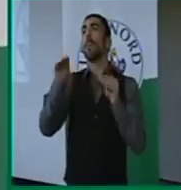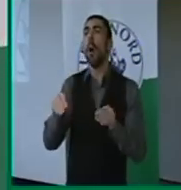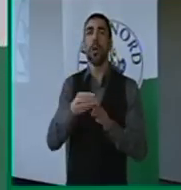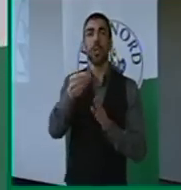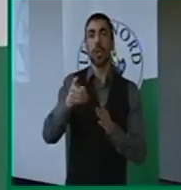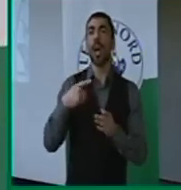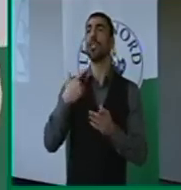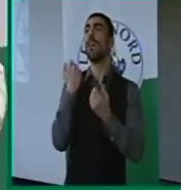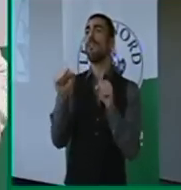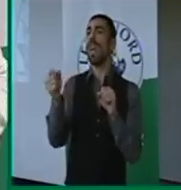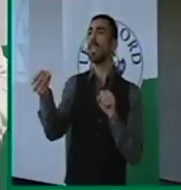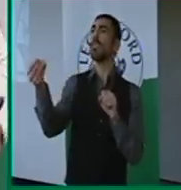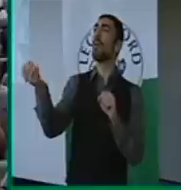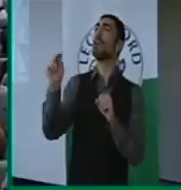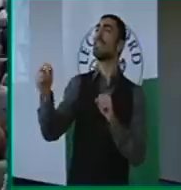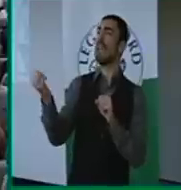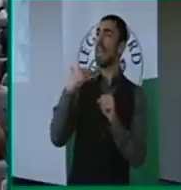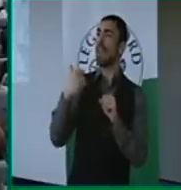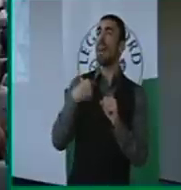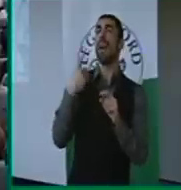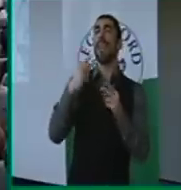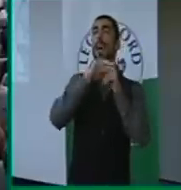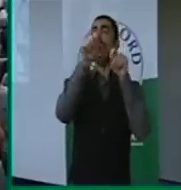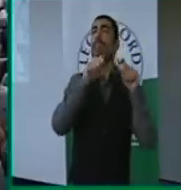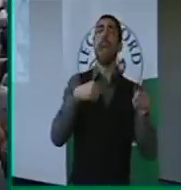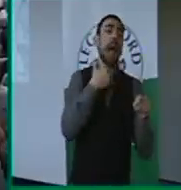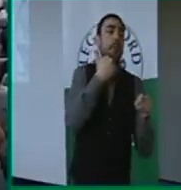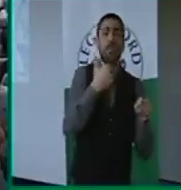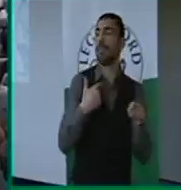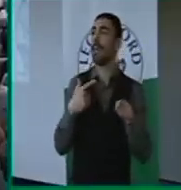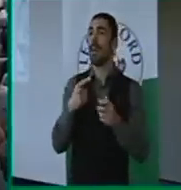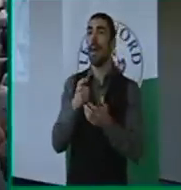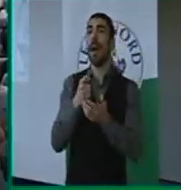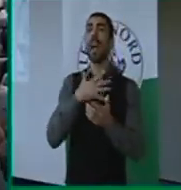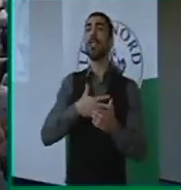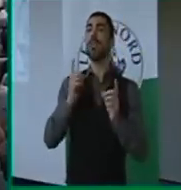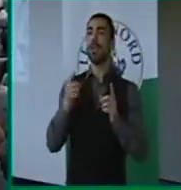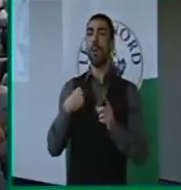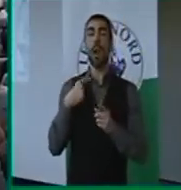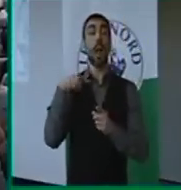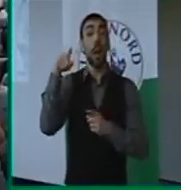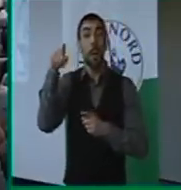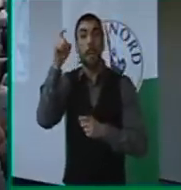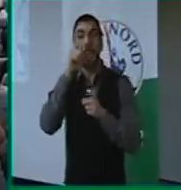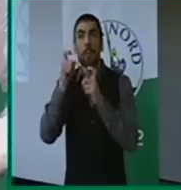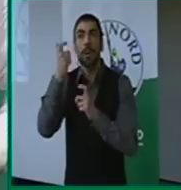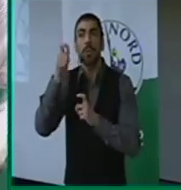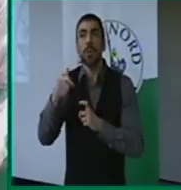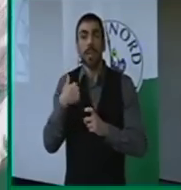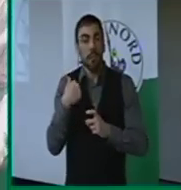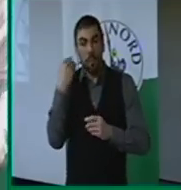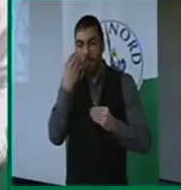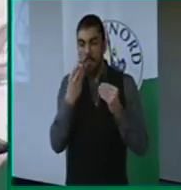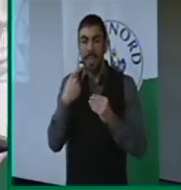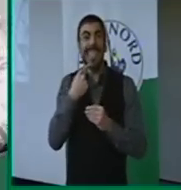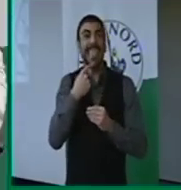su Facebook mi scrive la gente più impensata più lontana dalla Lega la soddisfazione più grande è quando mi scrivono sono preoccupato perché mai nella vita avrei pensato